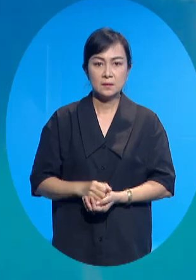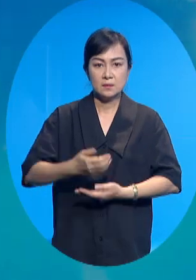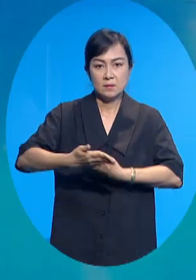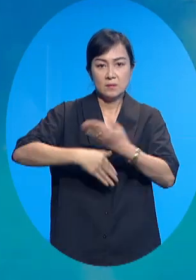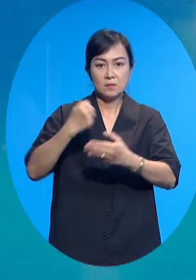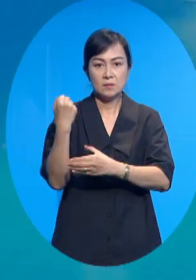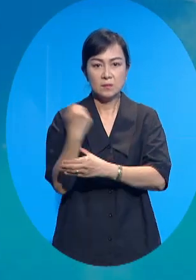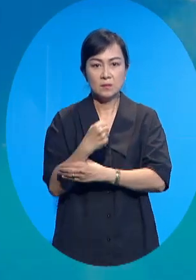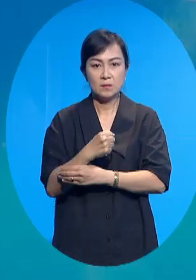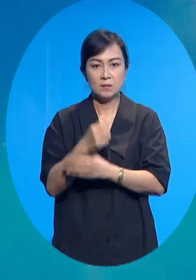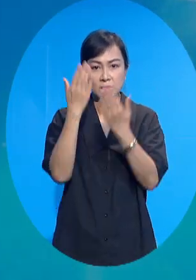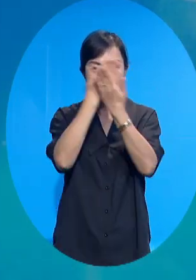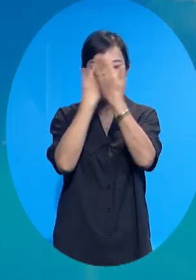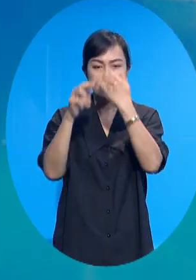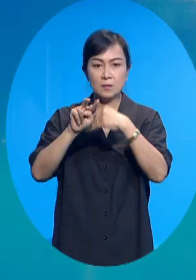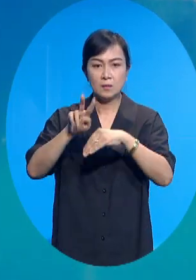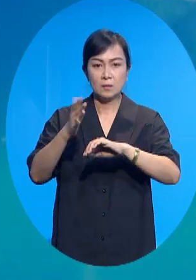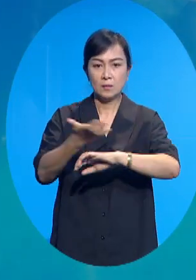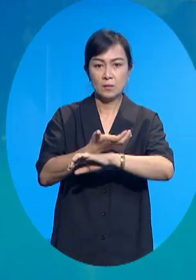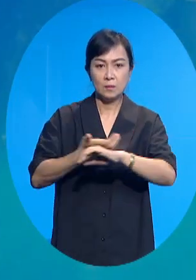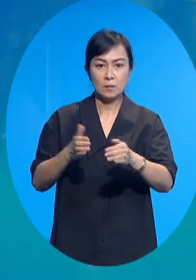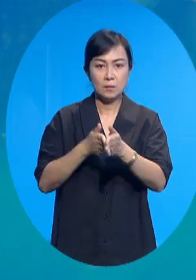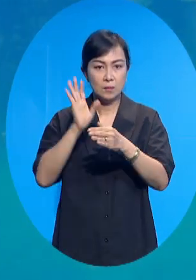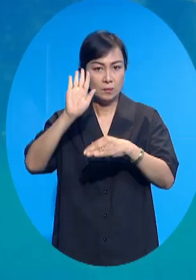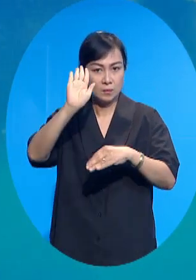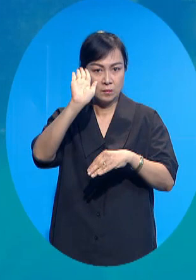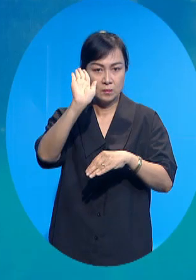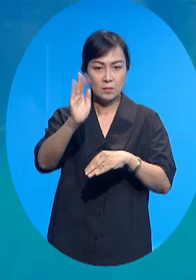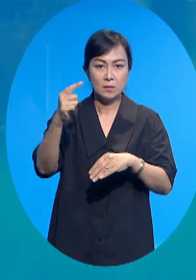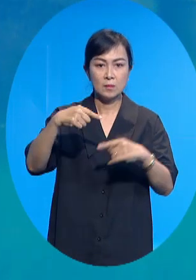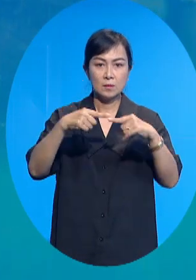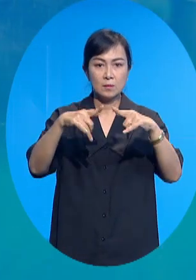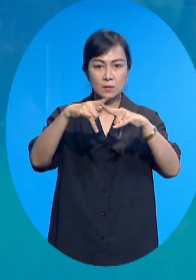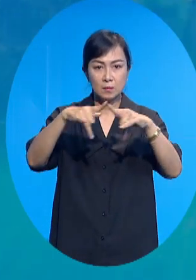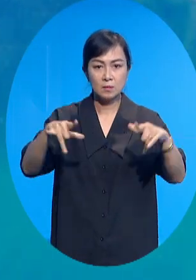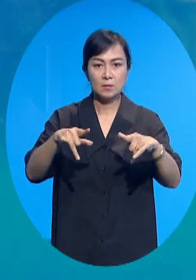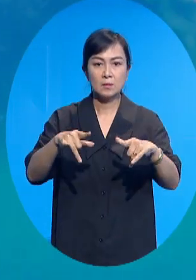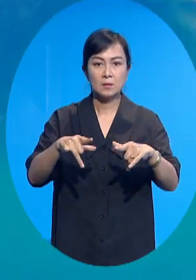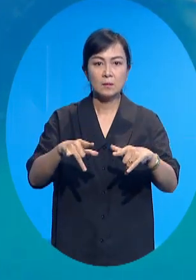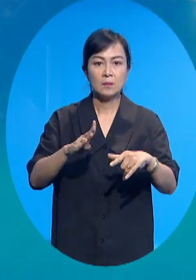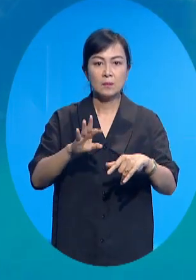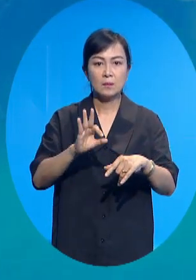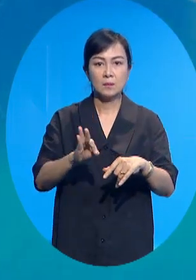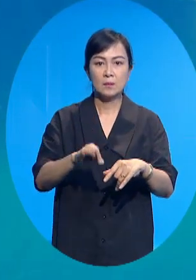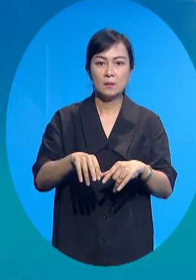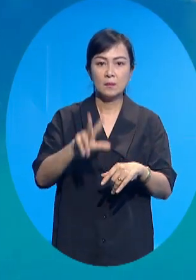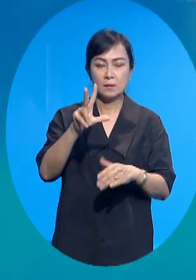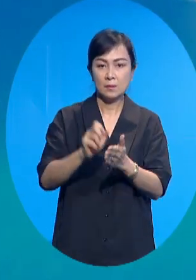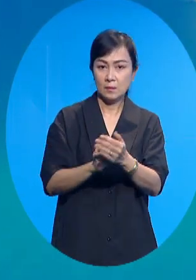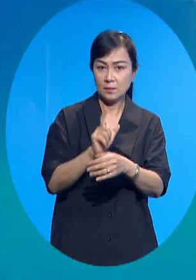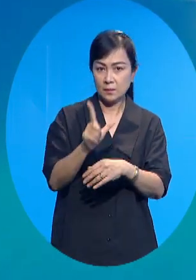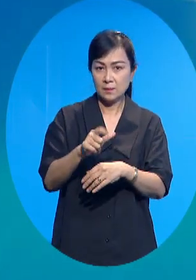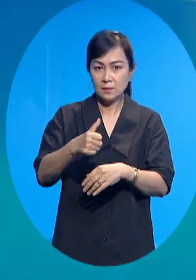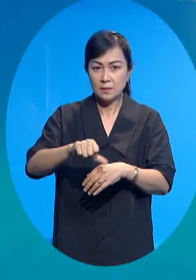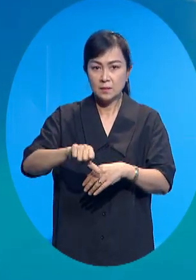một phái đoàn ngoại giao lớn với đại diện từ 25 quốc gia do Liên Hiệp Quốc dẫn đầu đã tới thăm trại tị nạn Jenin ở vùng bờ Tây hôm ngày 8 tháng